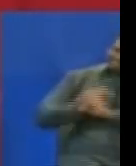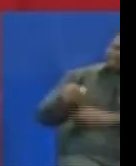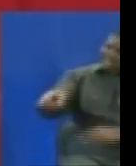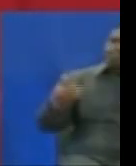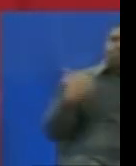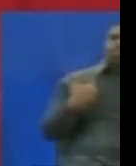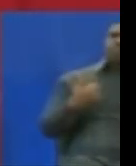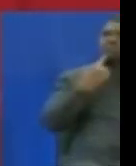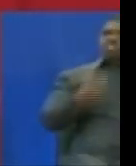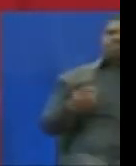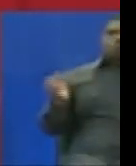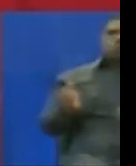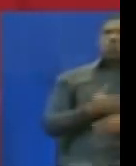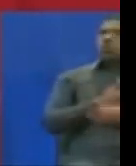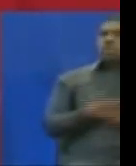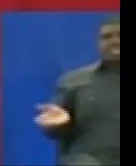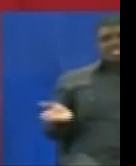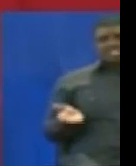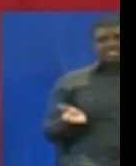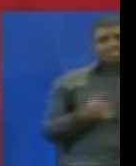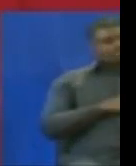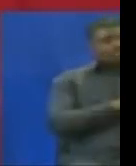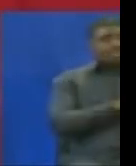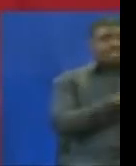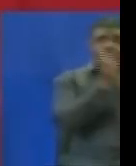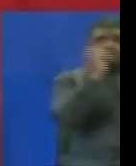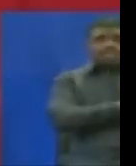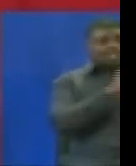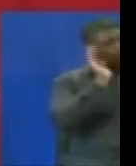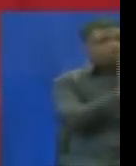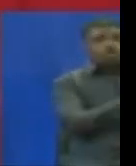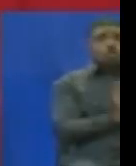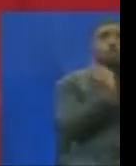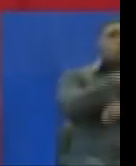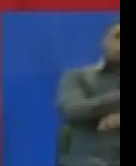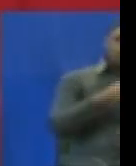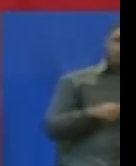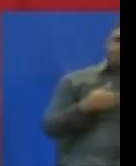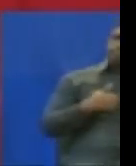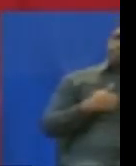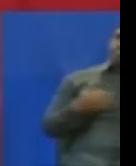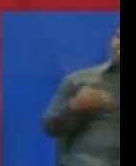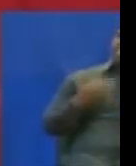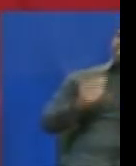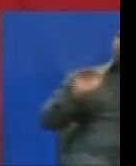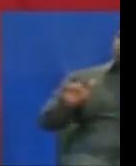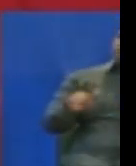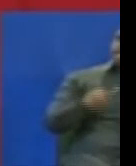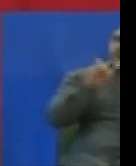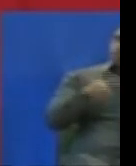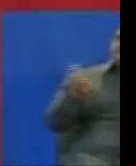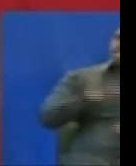ukasema kwamba uwezi kuoverrule maelezo ya wataalamu wako. Mimi nataka nikwambie wataalamu